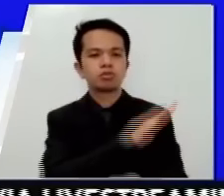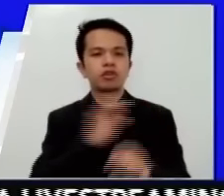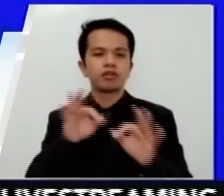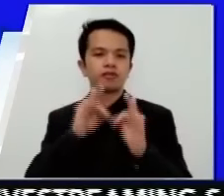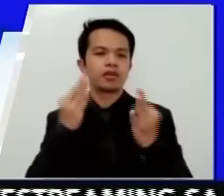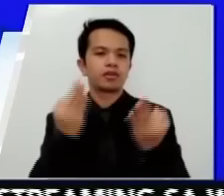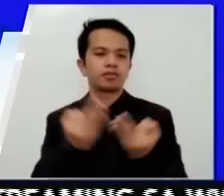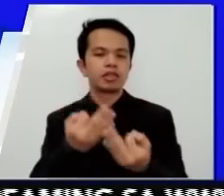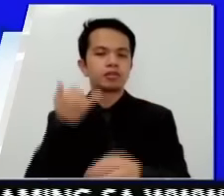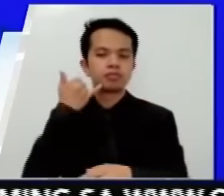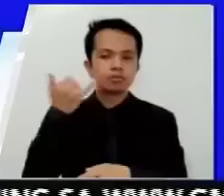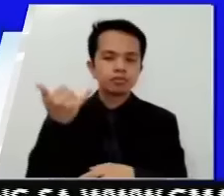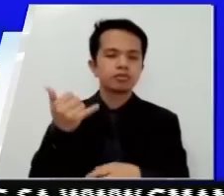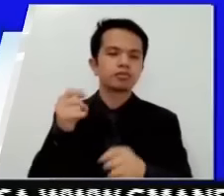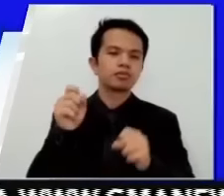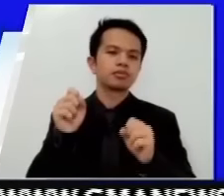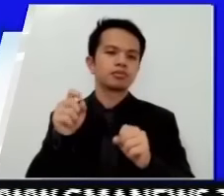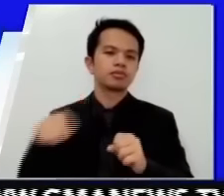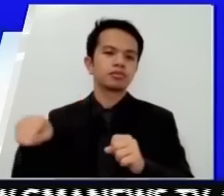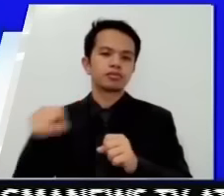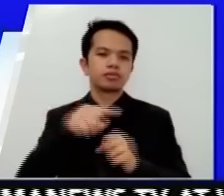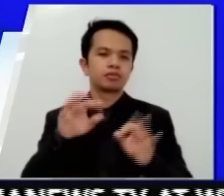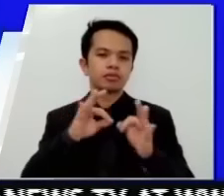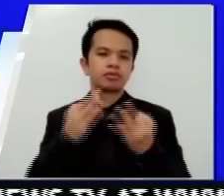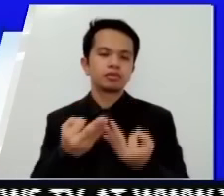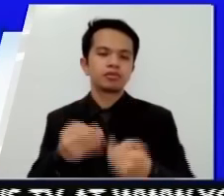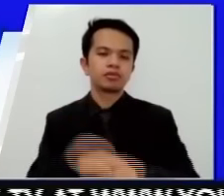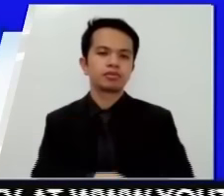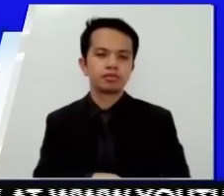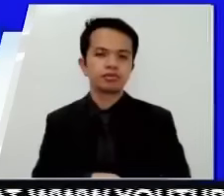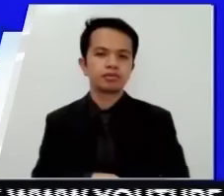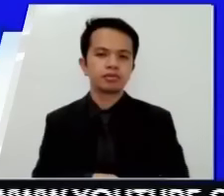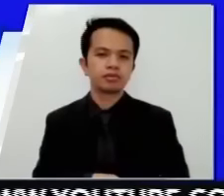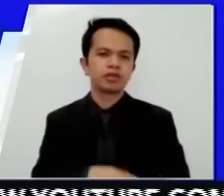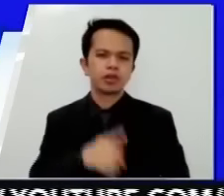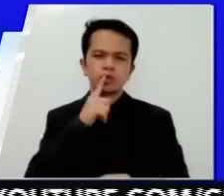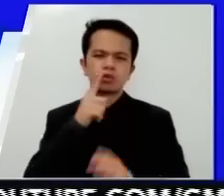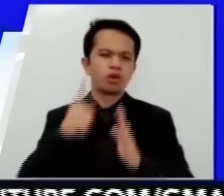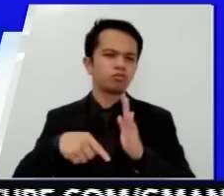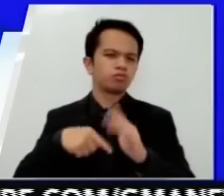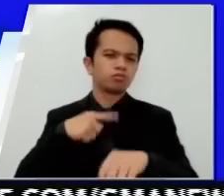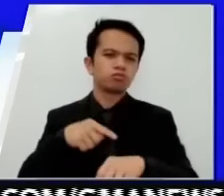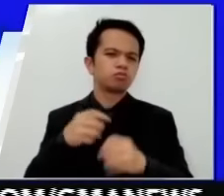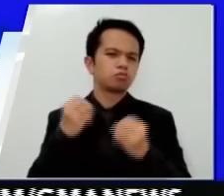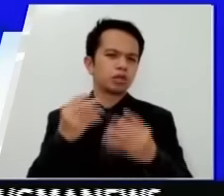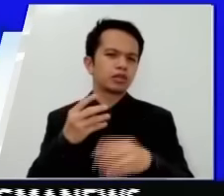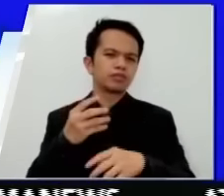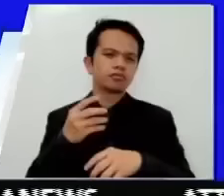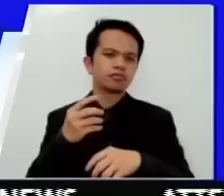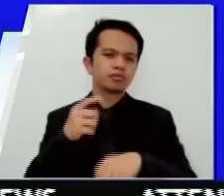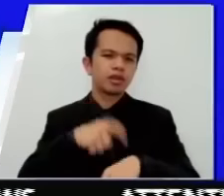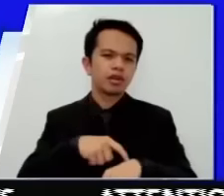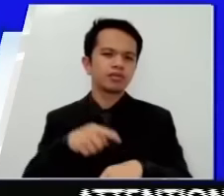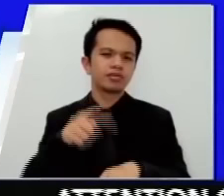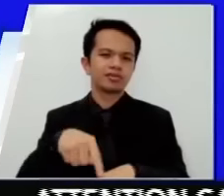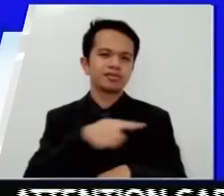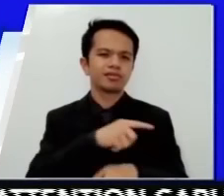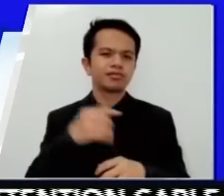makatawag sa kanilang pamilya isang oras pa. Nila kinausap yung mga pamilya nila rito. So, ibig